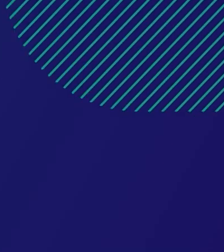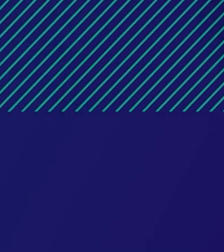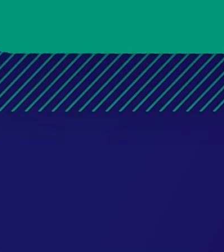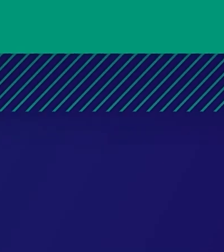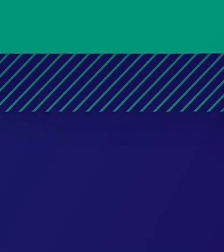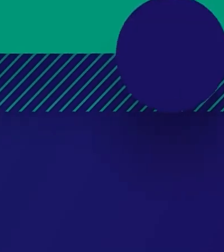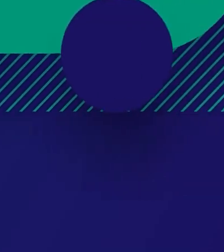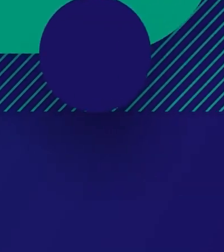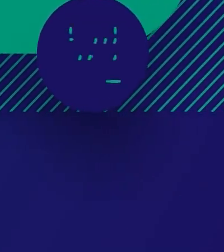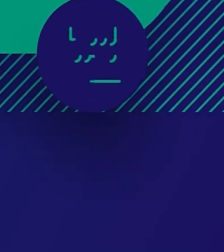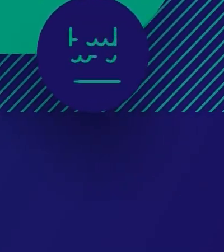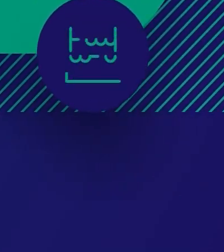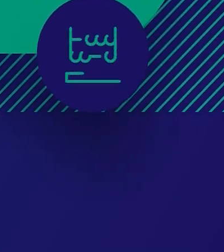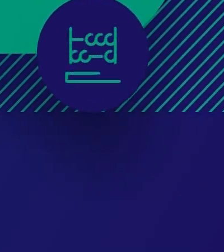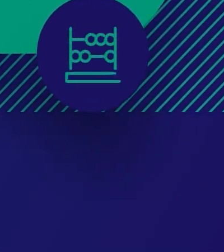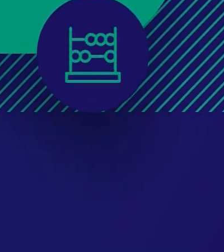Herkese